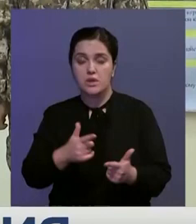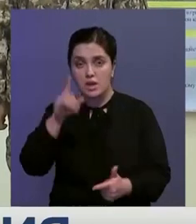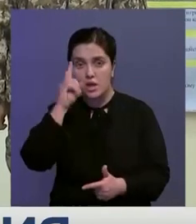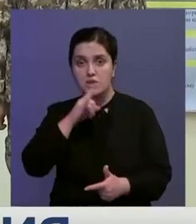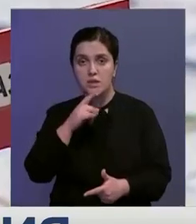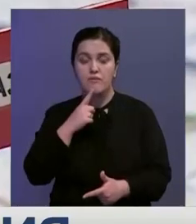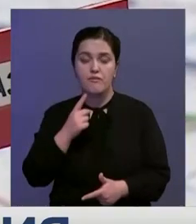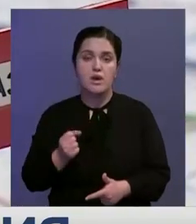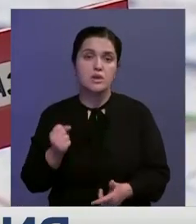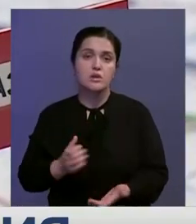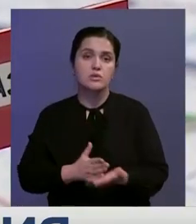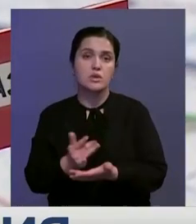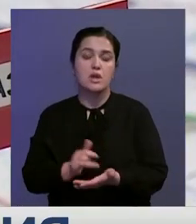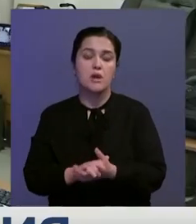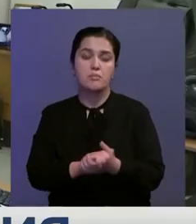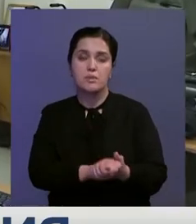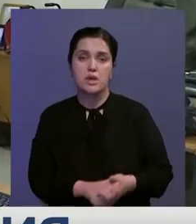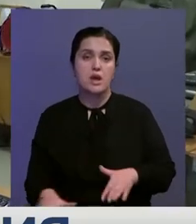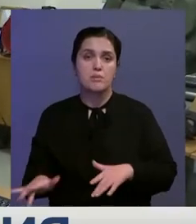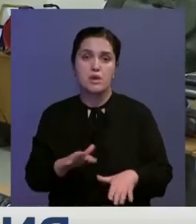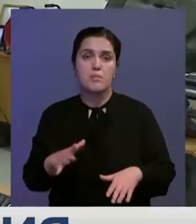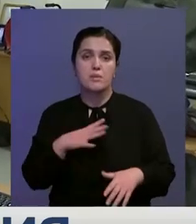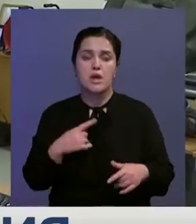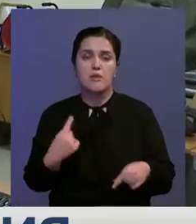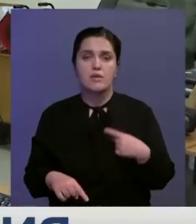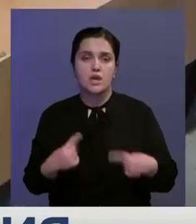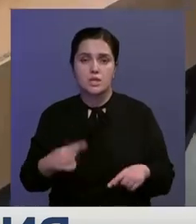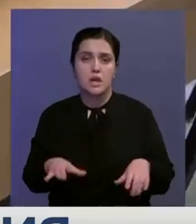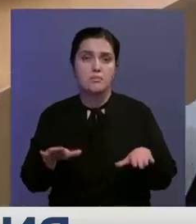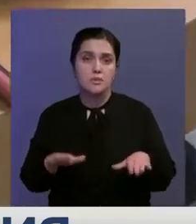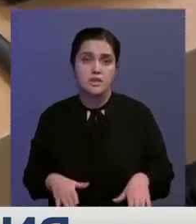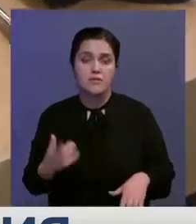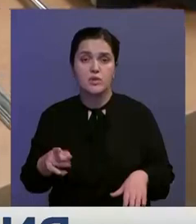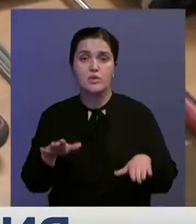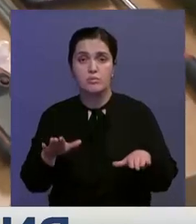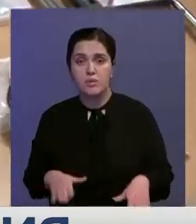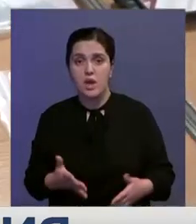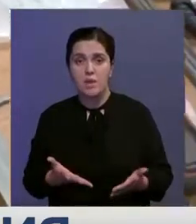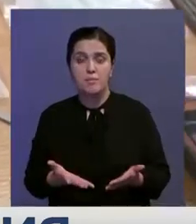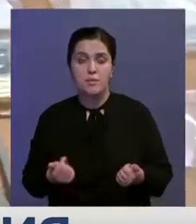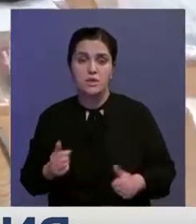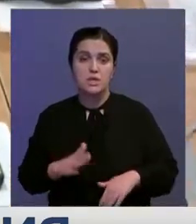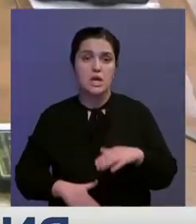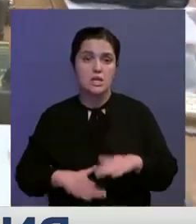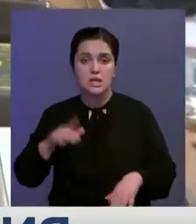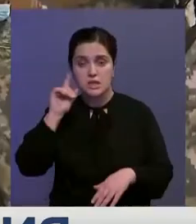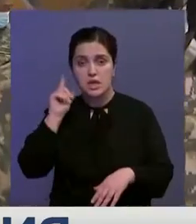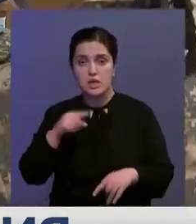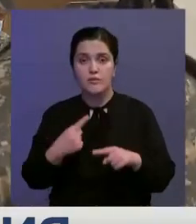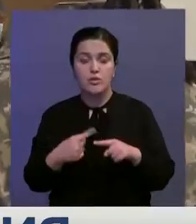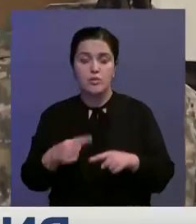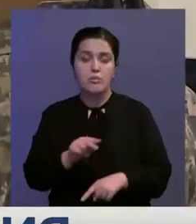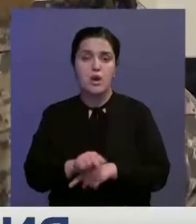казахстанских военнослужащих для мирных операций за рубежом велась в разных точках страны. В одном месте получение теоретических знаний, в другом –